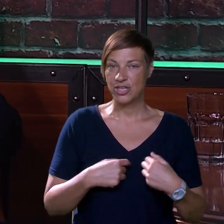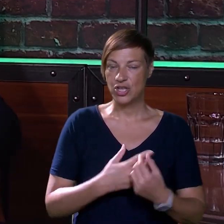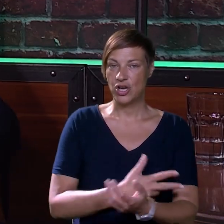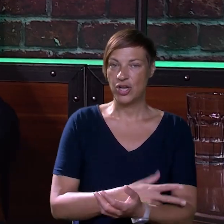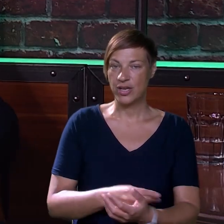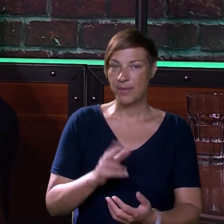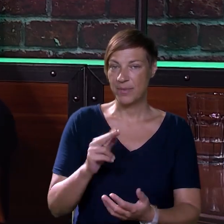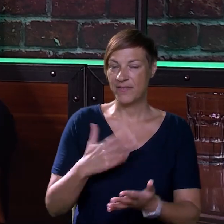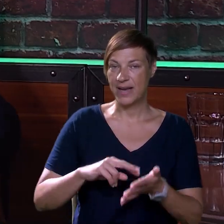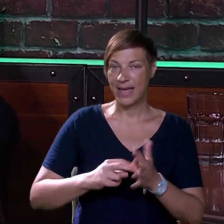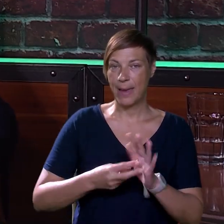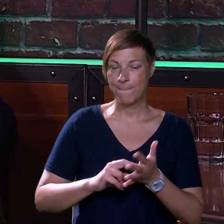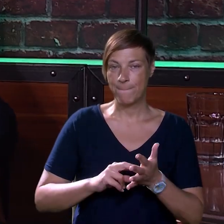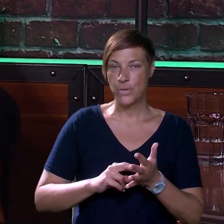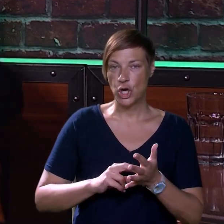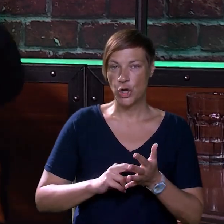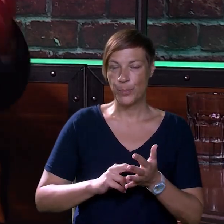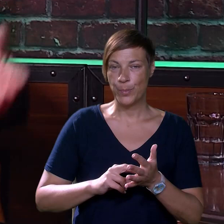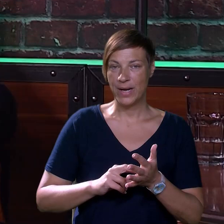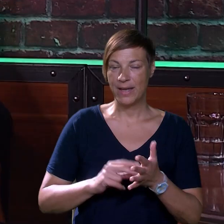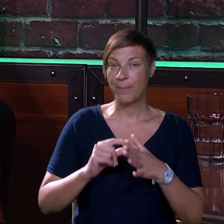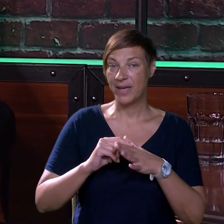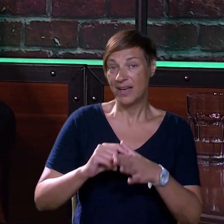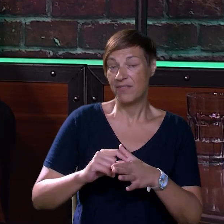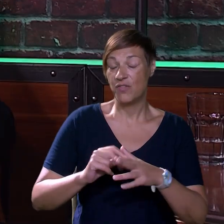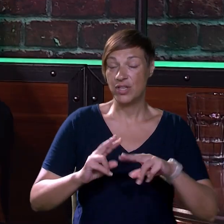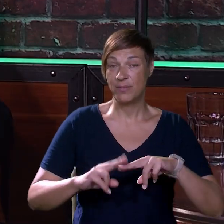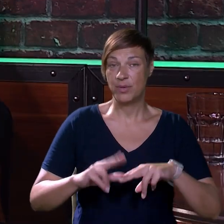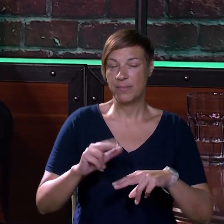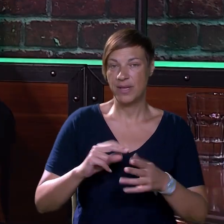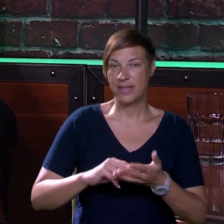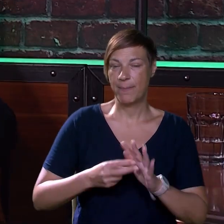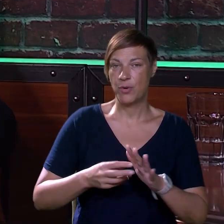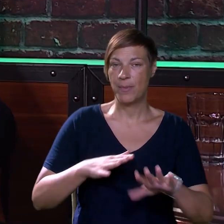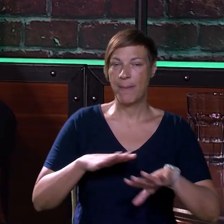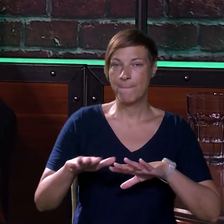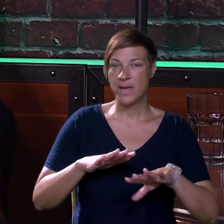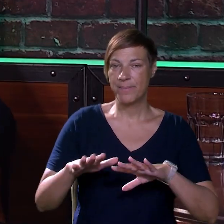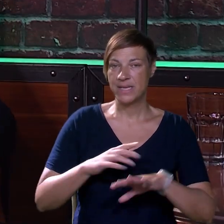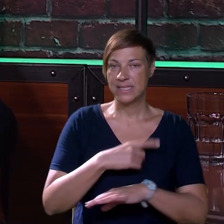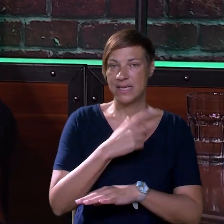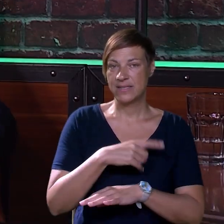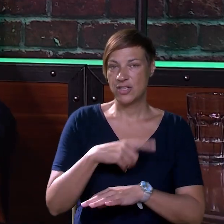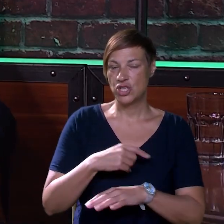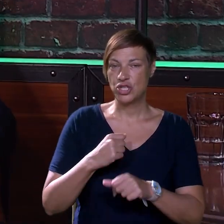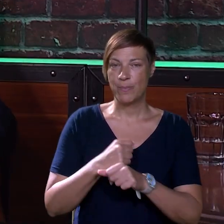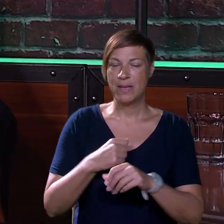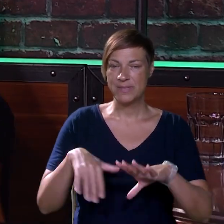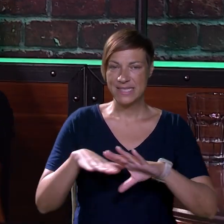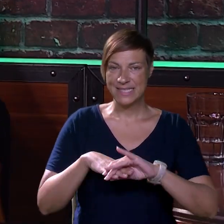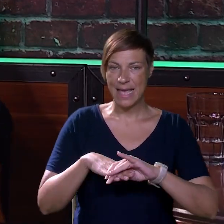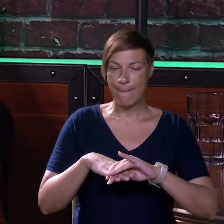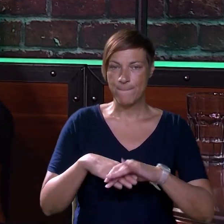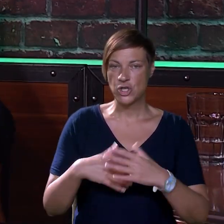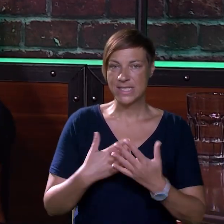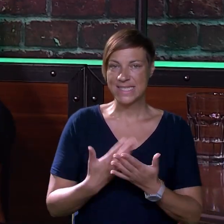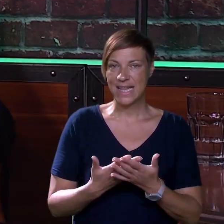velika, tu imate veliki problema i sa, ili voditi bolnicu, tu imate problema s ministarstvom, sa osobljem, sa radnicima, sa